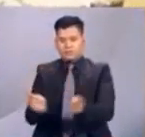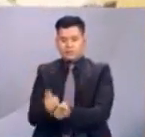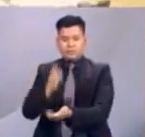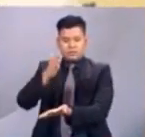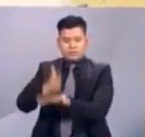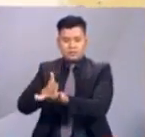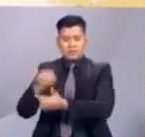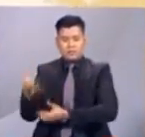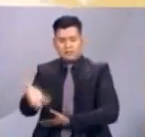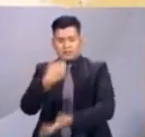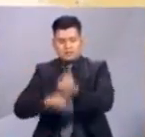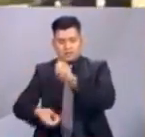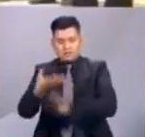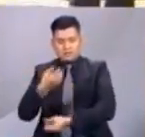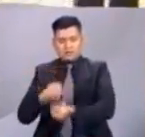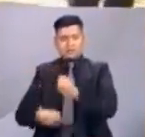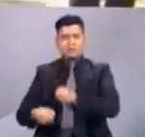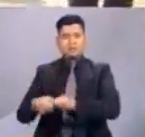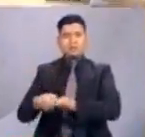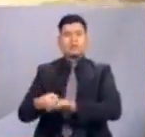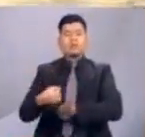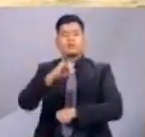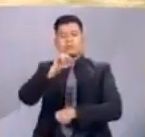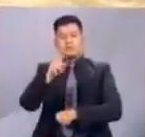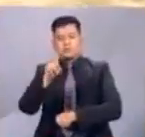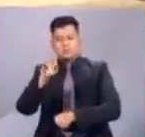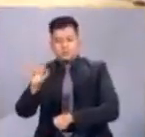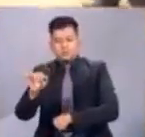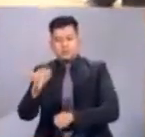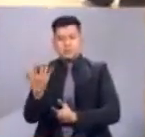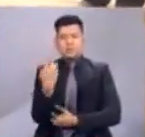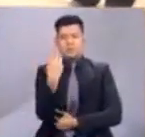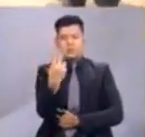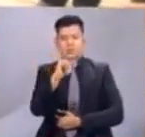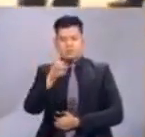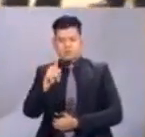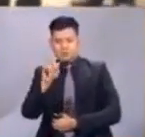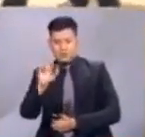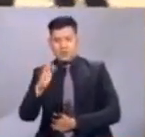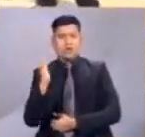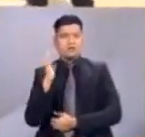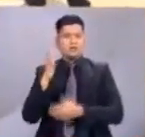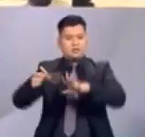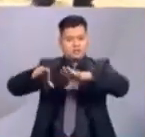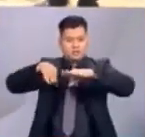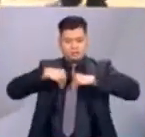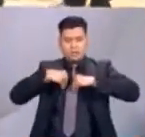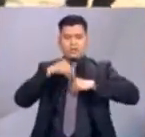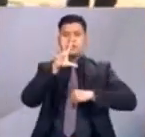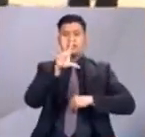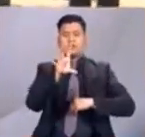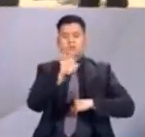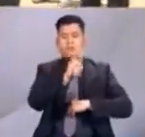srimenanti dan Jetty kampungmu anak2 pula masing-masing menerima peruntukan Rp50.000